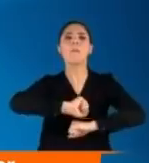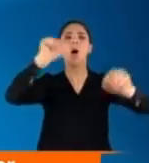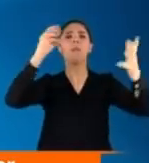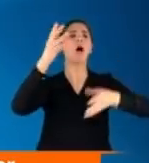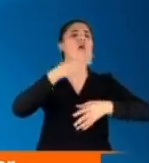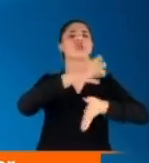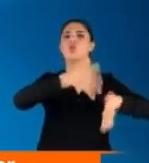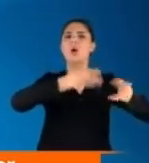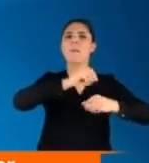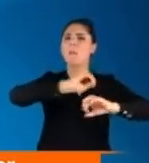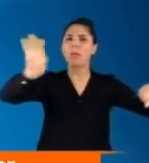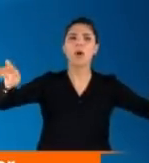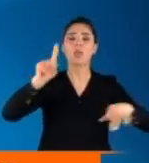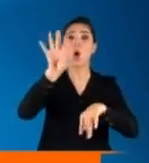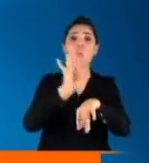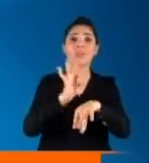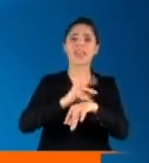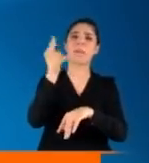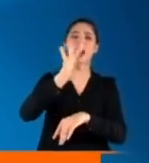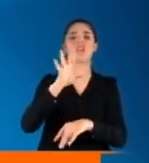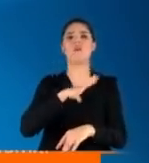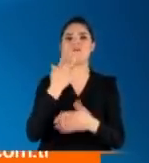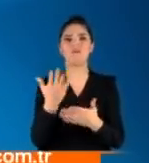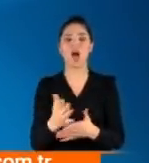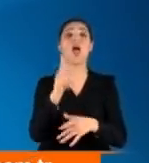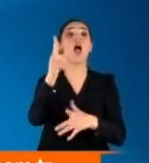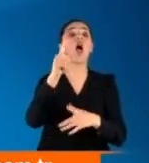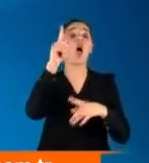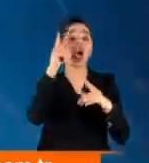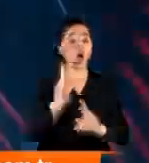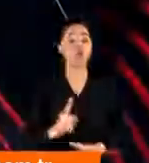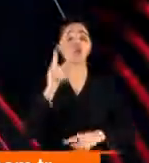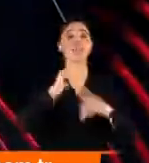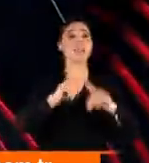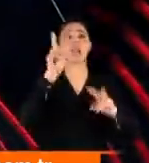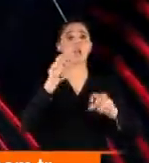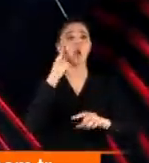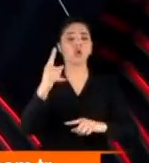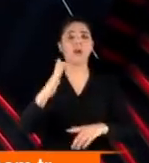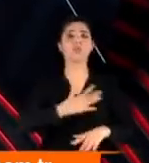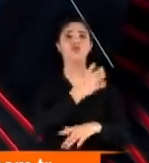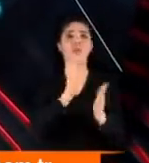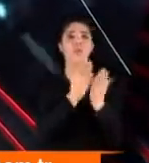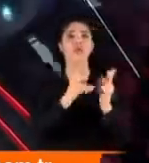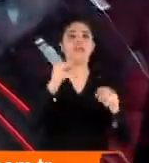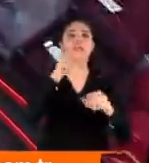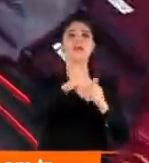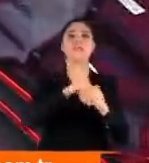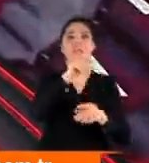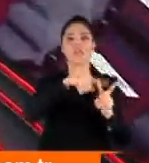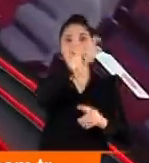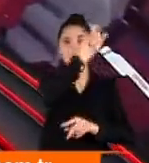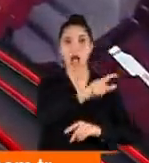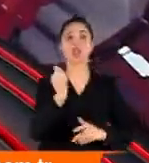saçtı. Çok çarpıcı görüntüler o anlar birazdan. Ama gelin siyasetle başlayalım. Zira CHP Mersin Milletvekili Ali Mahir